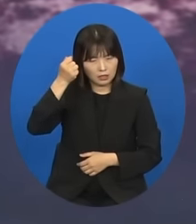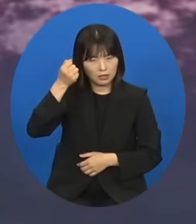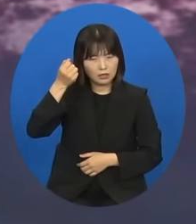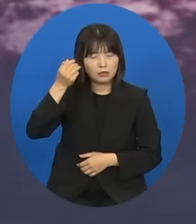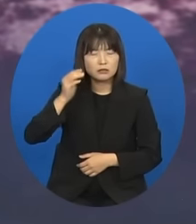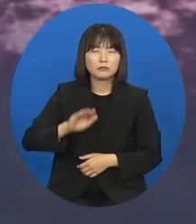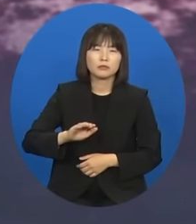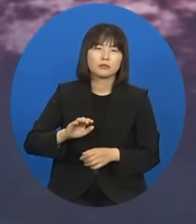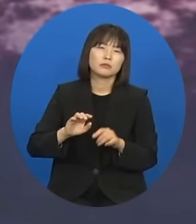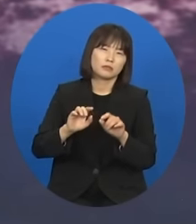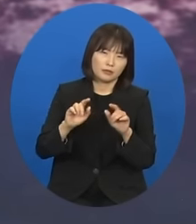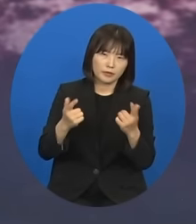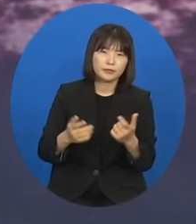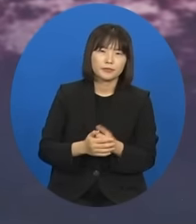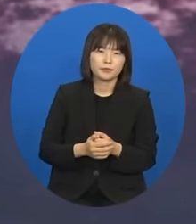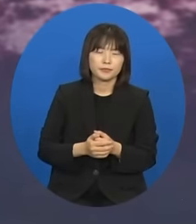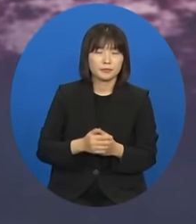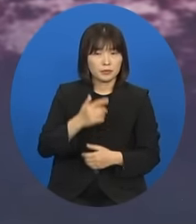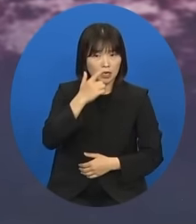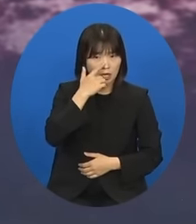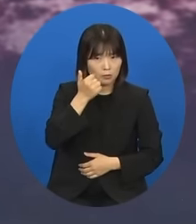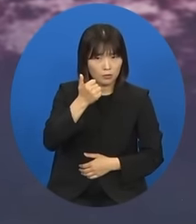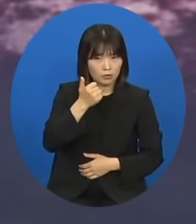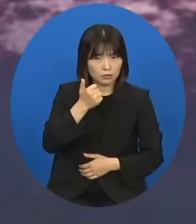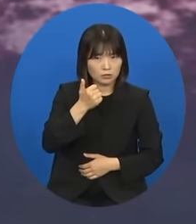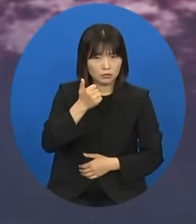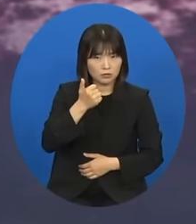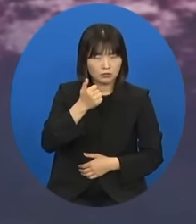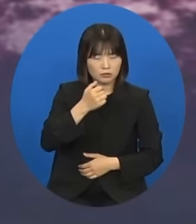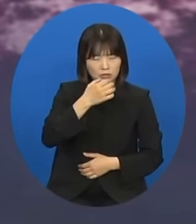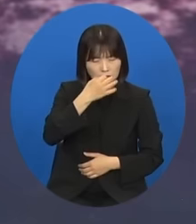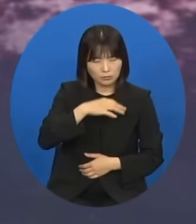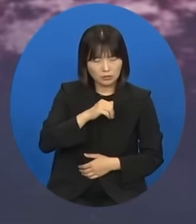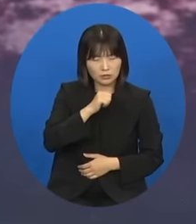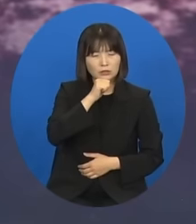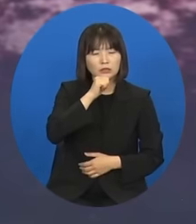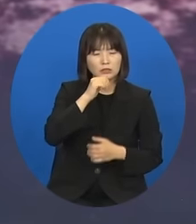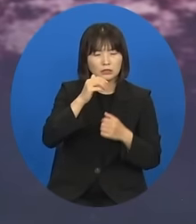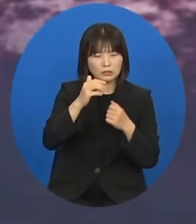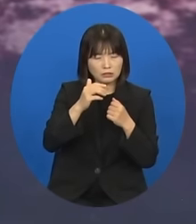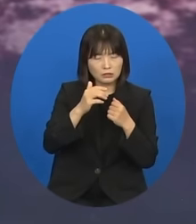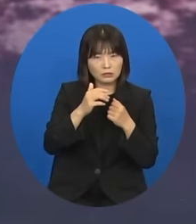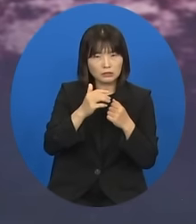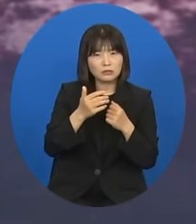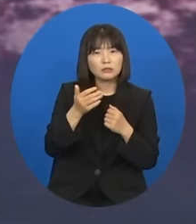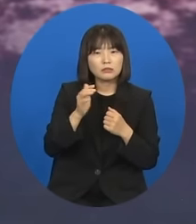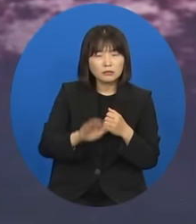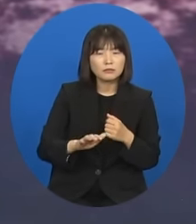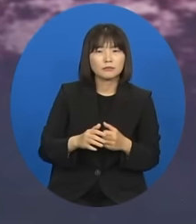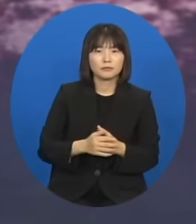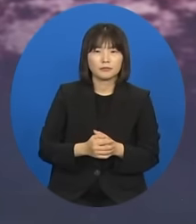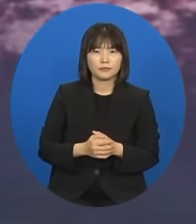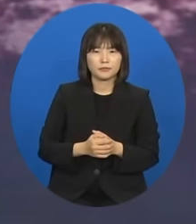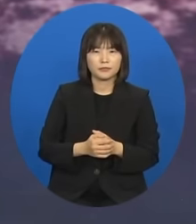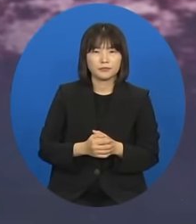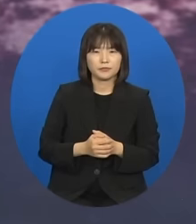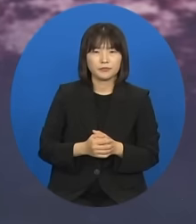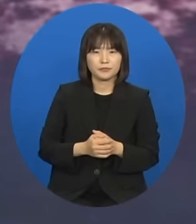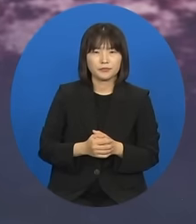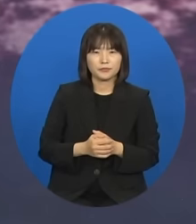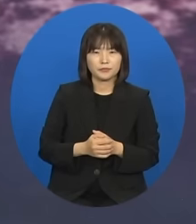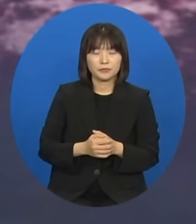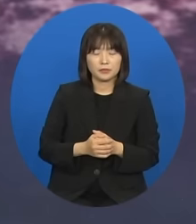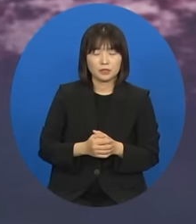아니었어요 아버지도 나름 힘들었기 때문에 최선을 다해 버리고 한 건데 둘 다 보낼 수는